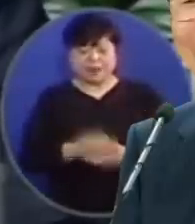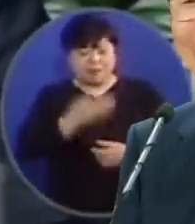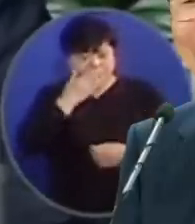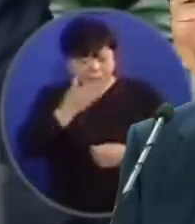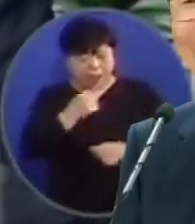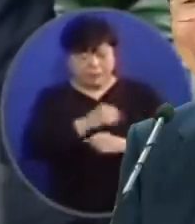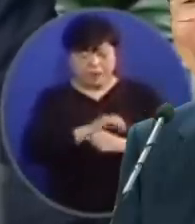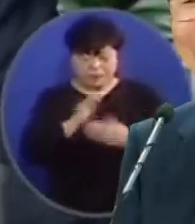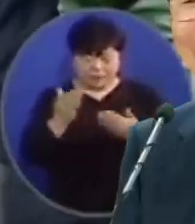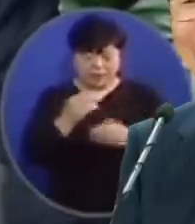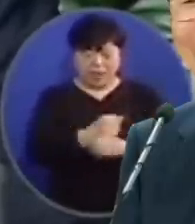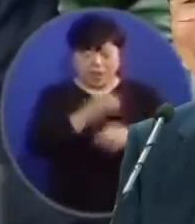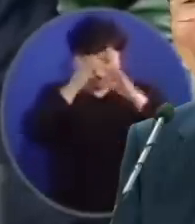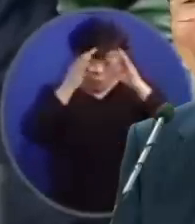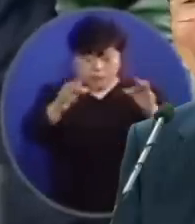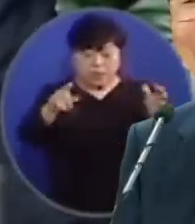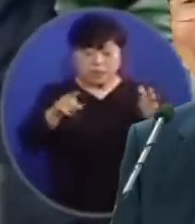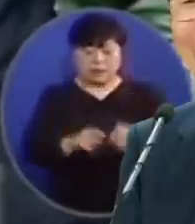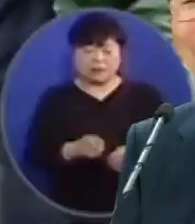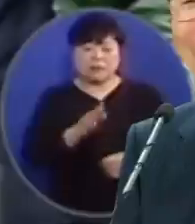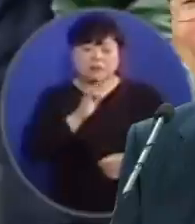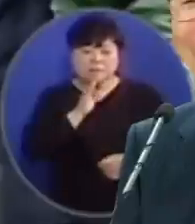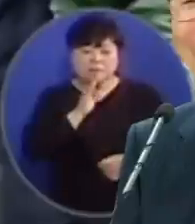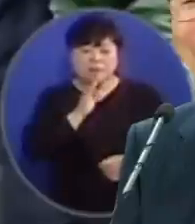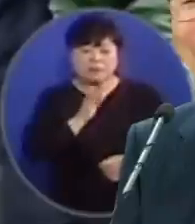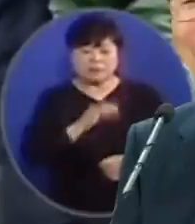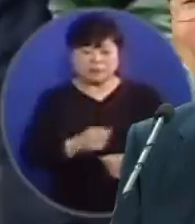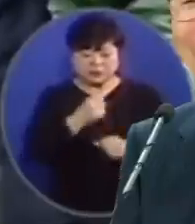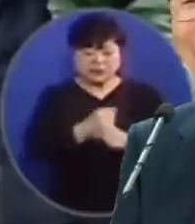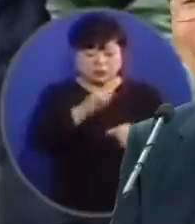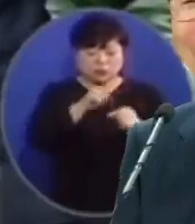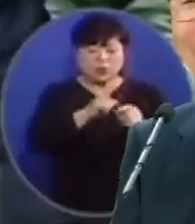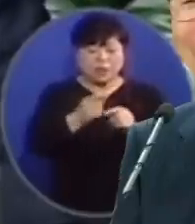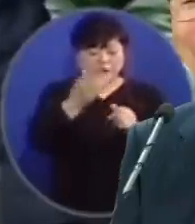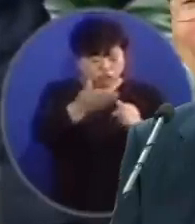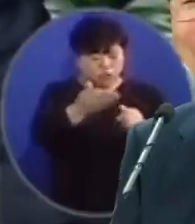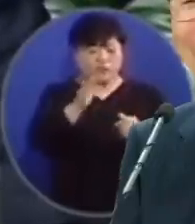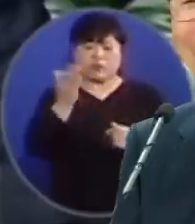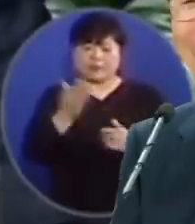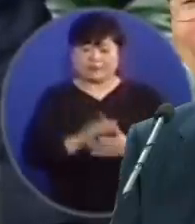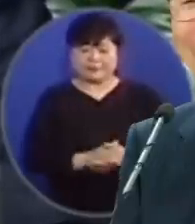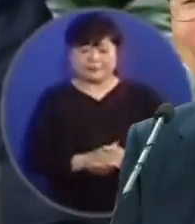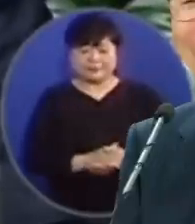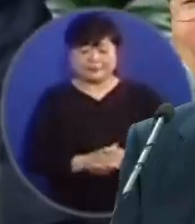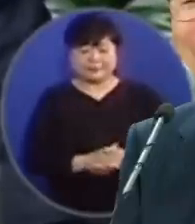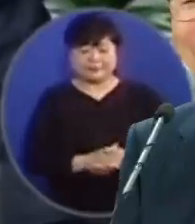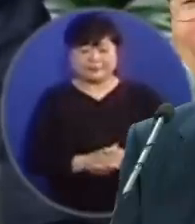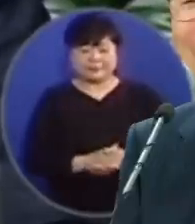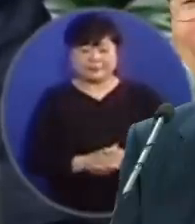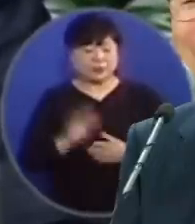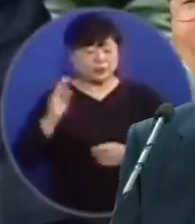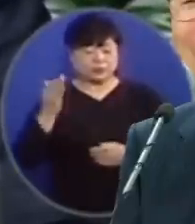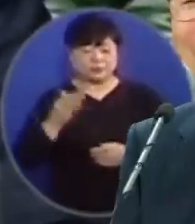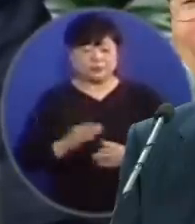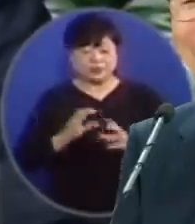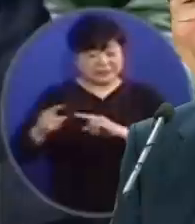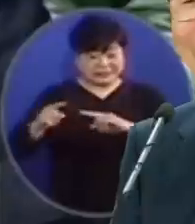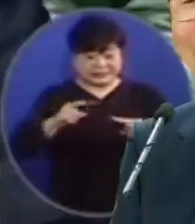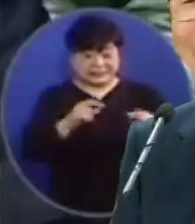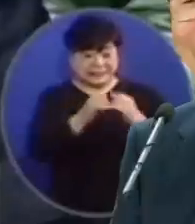있다, 하면 된다, 해보자는 긍정적이고 적극적이고 창조적인 말을 해야 되는 것입니다. 요사이